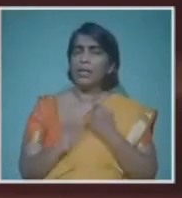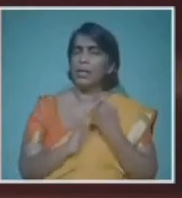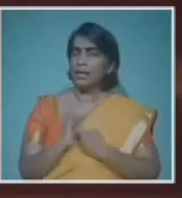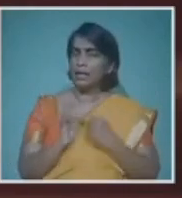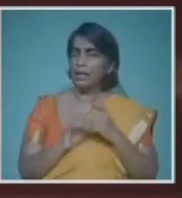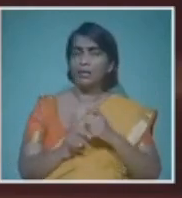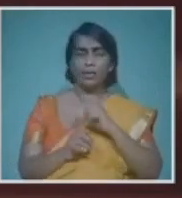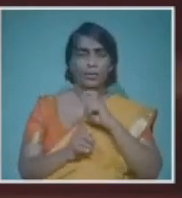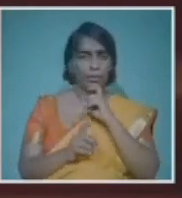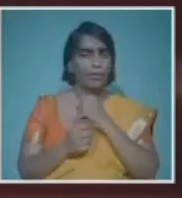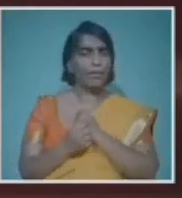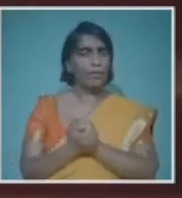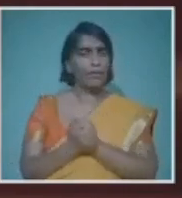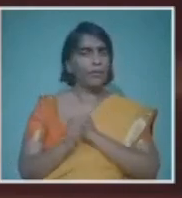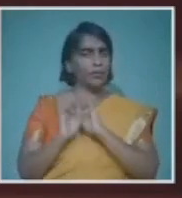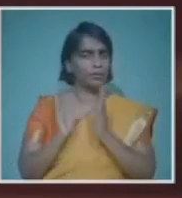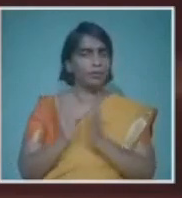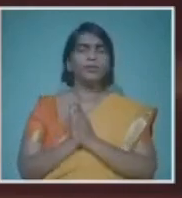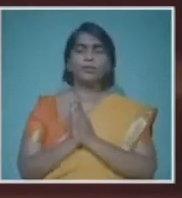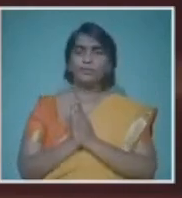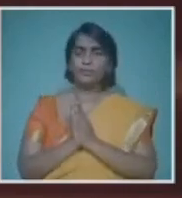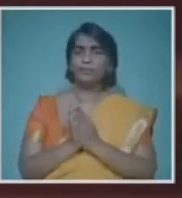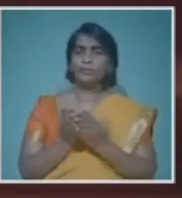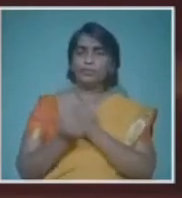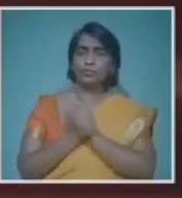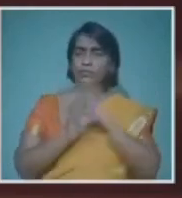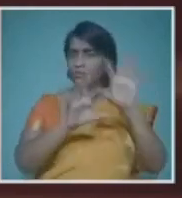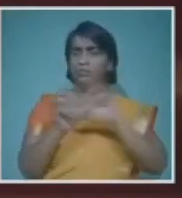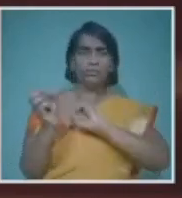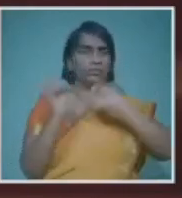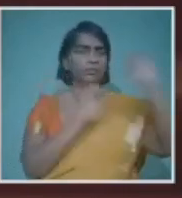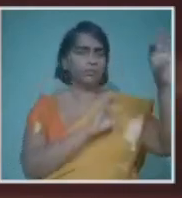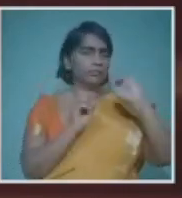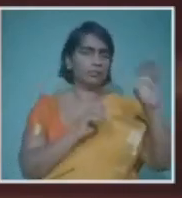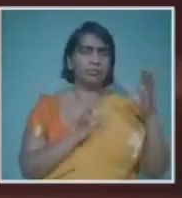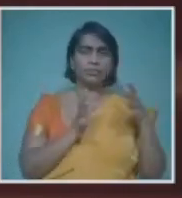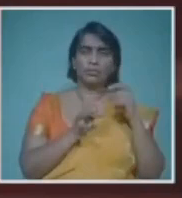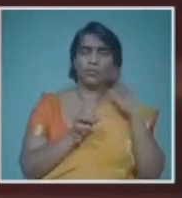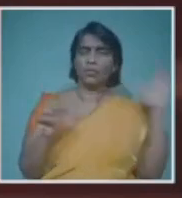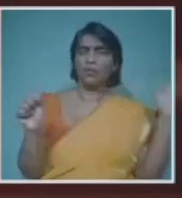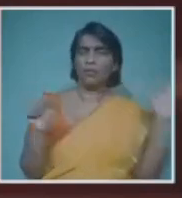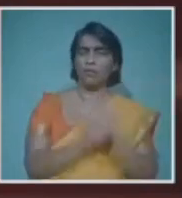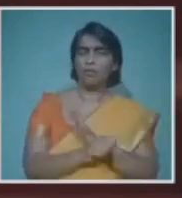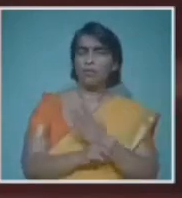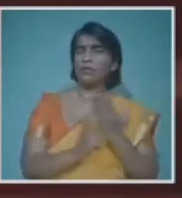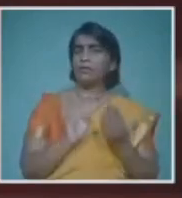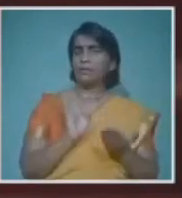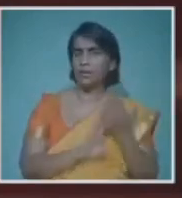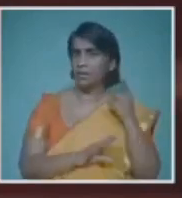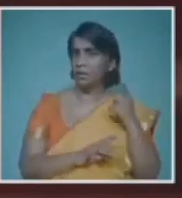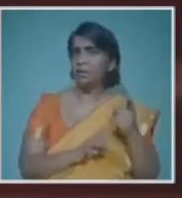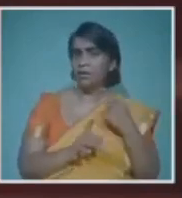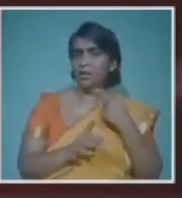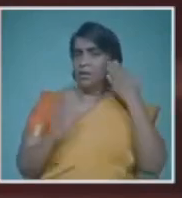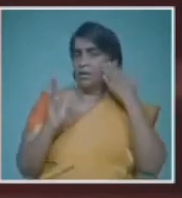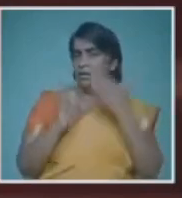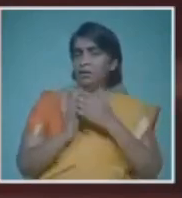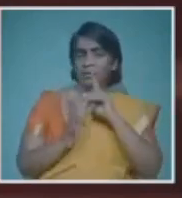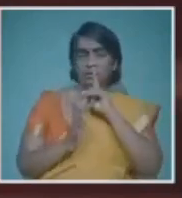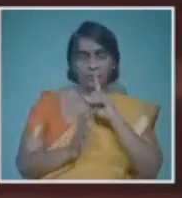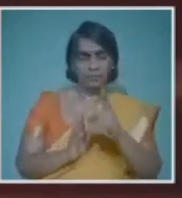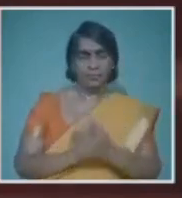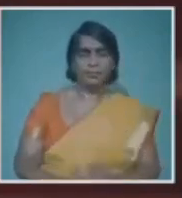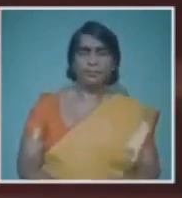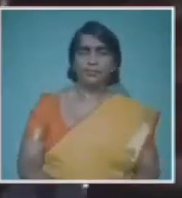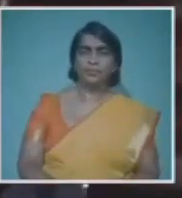දෙපාර්තමේන්තුව අධිකරණය පොලිසිය මේ හැමෝම ගෙනියන හැම මිනිහම රිමාන්ඩ් කිරීම හරහා තමයි තවත් ප්‍රතිශතයක් වැඩි වෙලා තිබෙන්නේ. මේ ගැන ඔබතුමාගේ අවධානය යොමු කරන්න කියලා මම